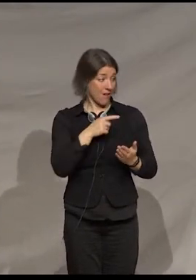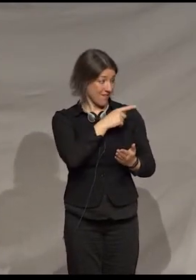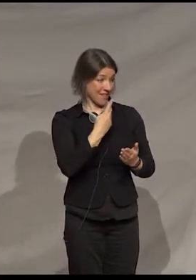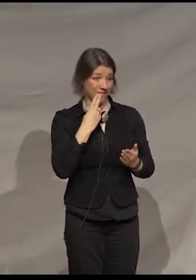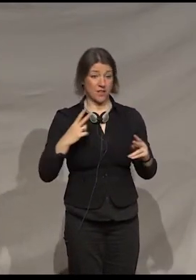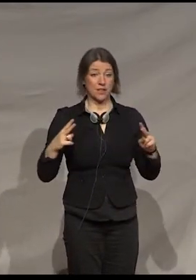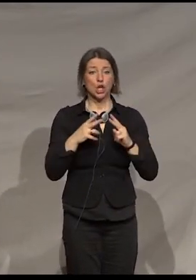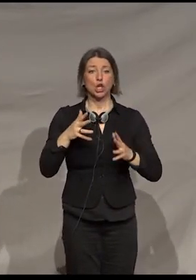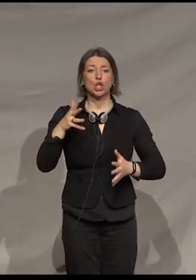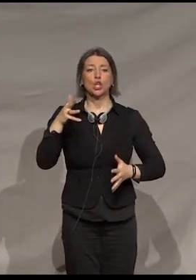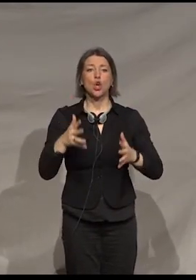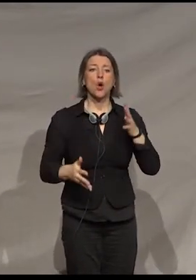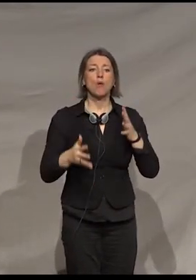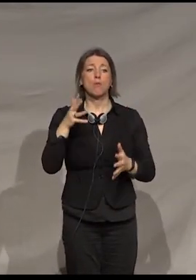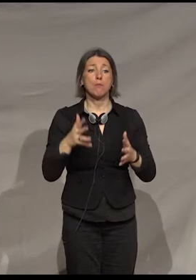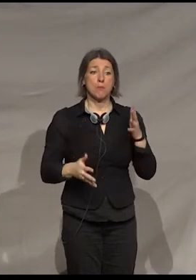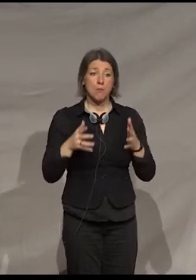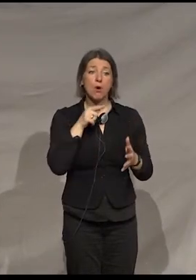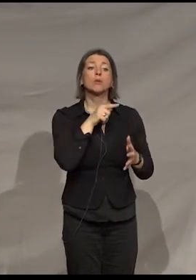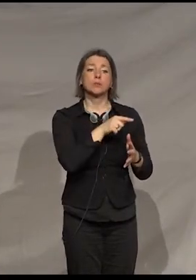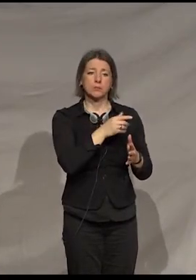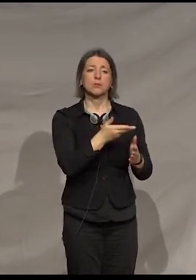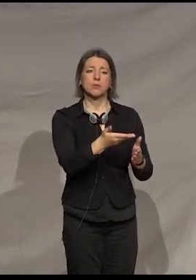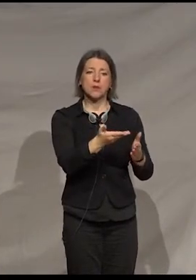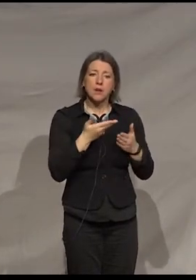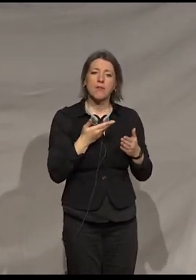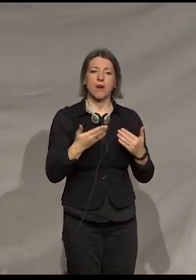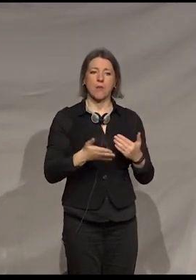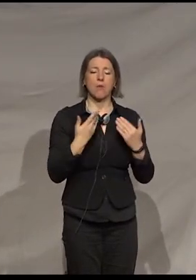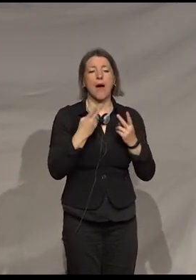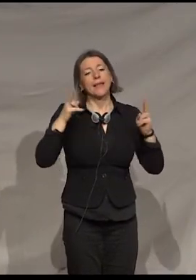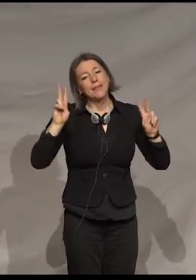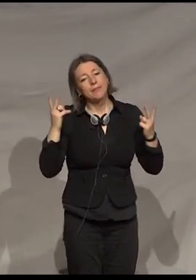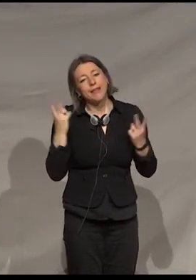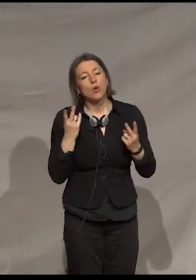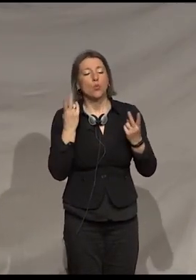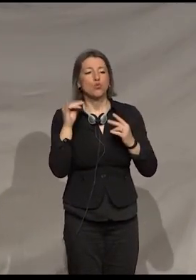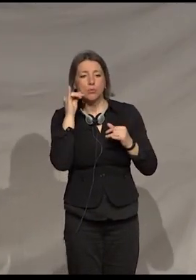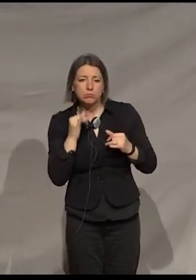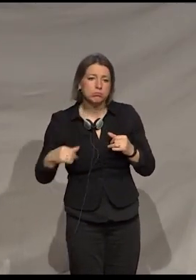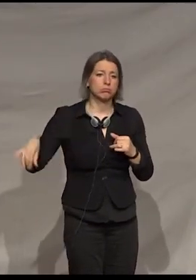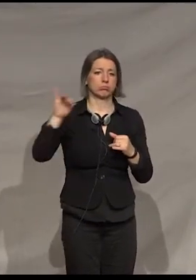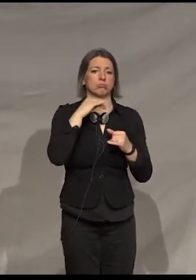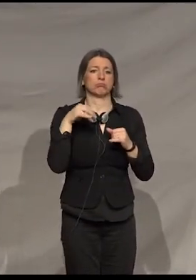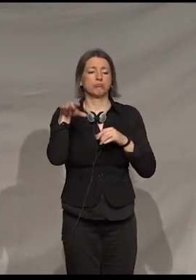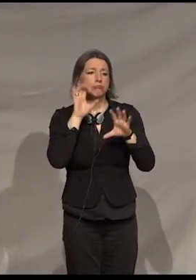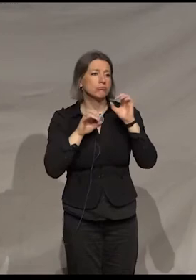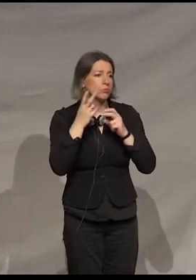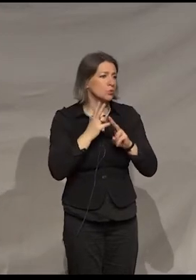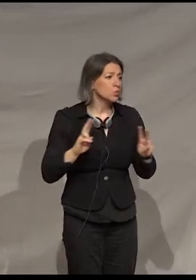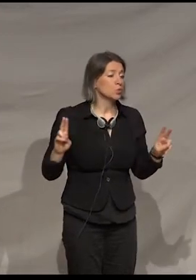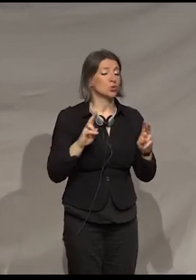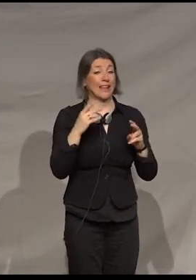zdravotnictví. Rád vyrazím na nějaký výlet v rámci možností, rád se setkávám s novými